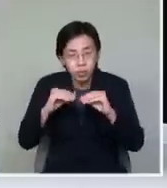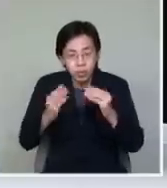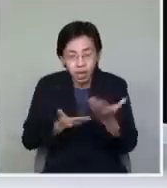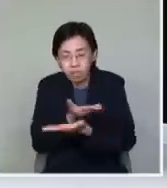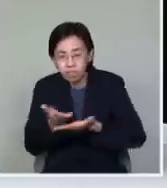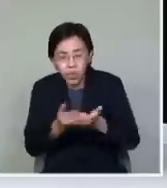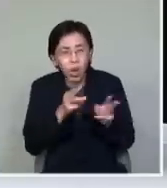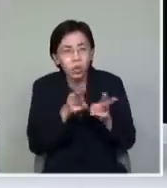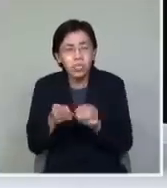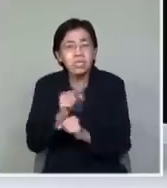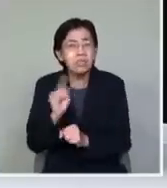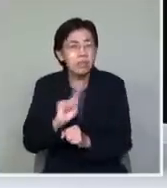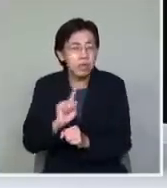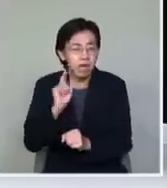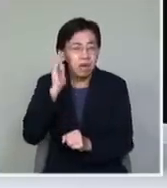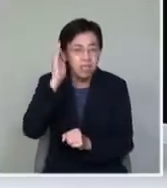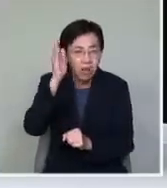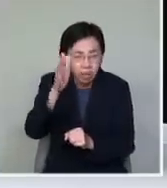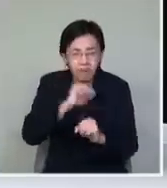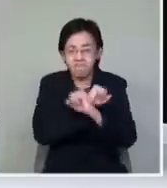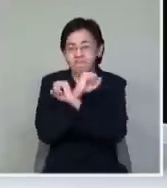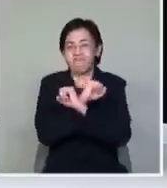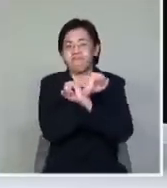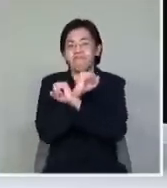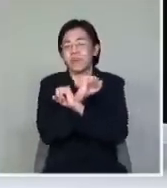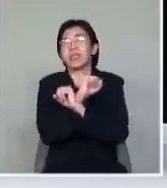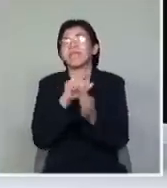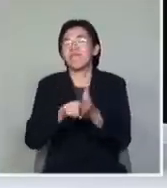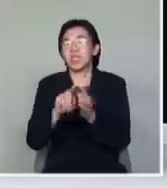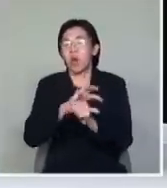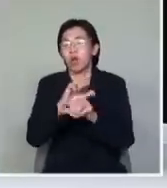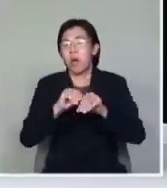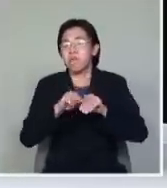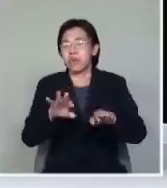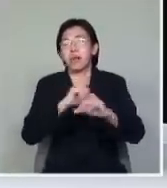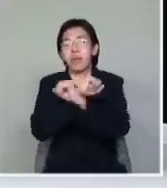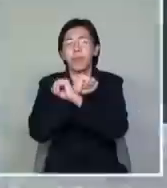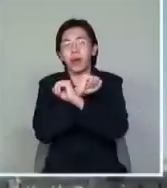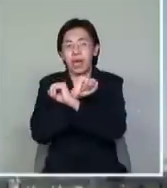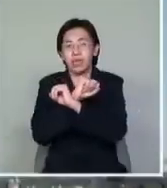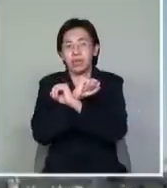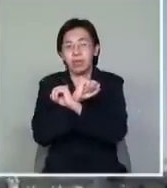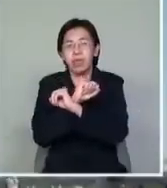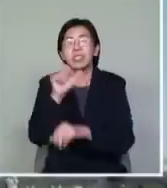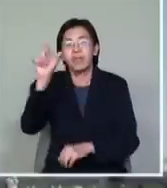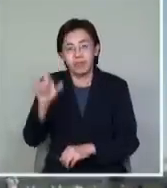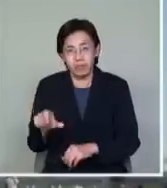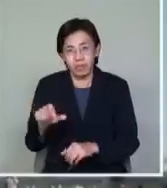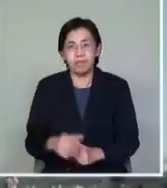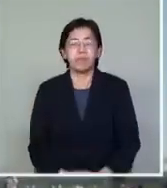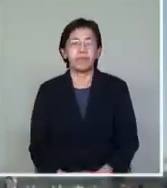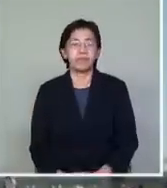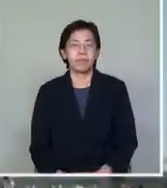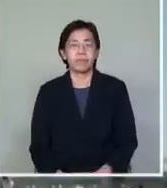จะหาวิธีการอย่างไรดีนะคะเพื่อที่จะระงับยับยั้งการระบาดของโควิด-19 ที่เกิดขึ้นในสถานการณ์ล่าสุดที่ฝรั่งเศสตอนนี้